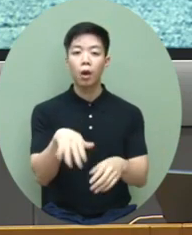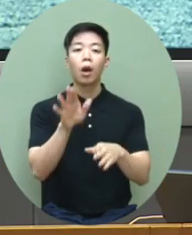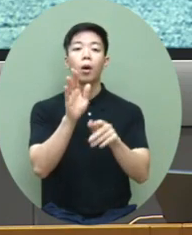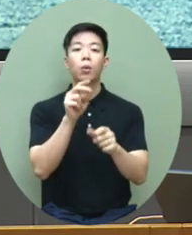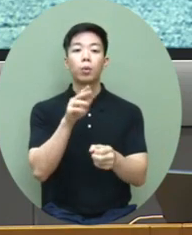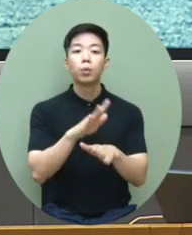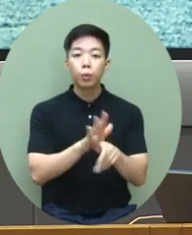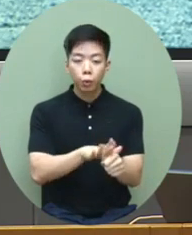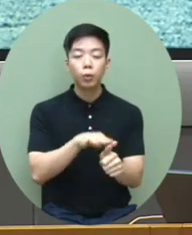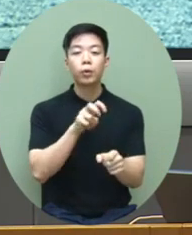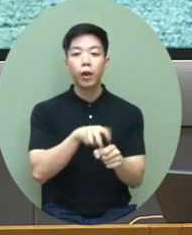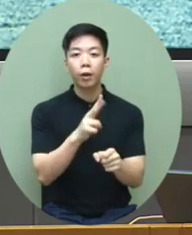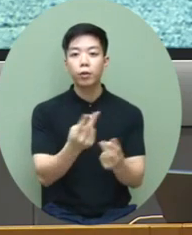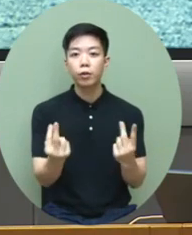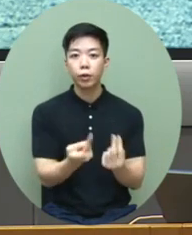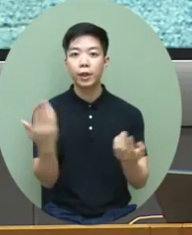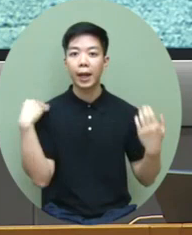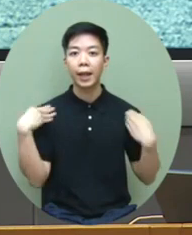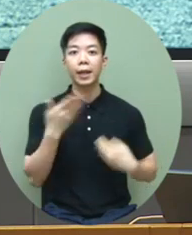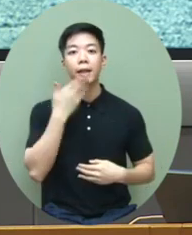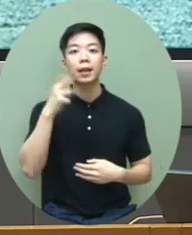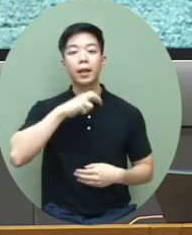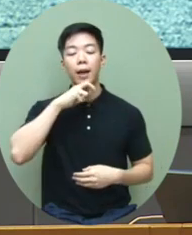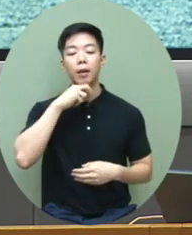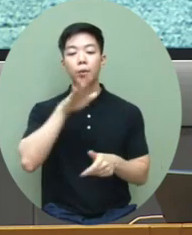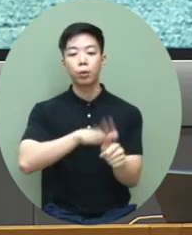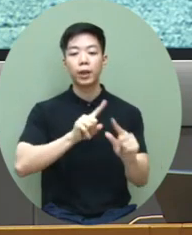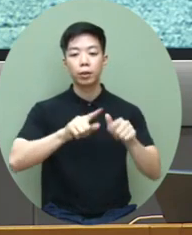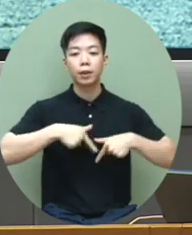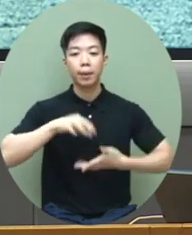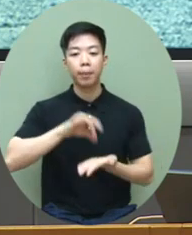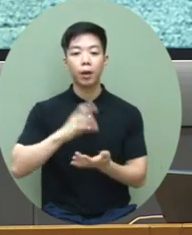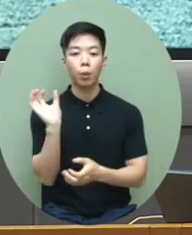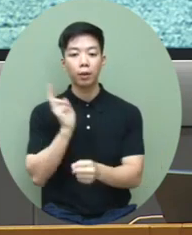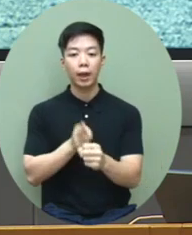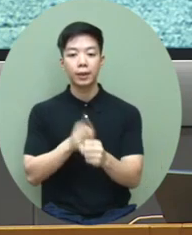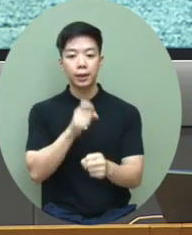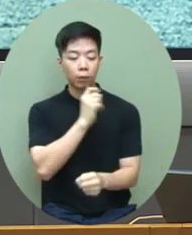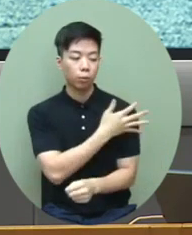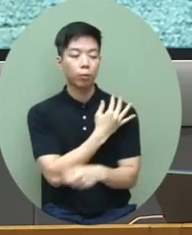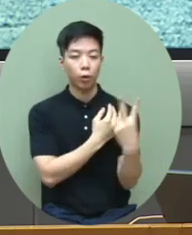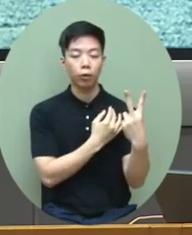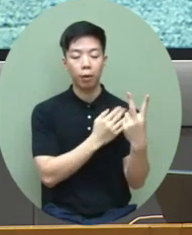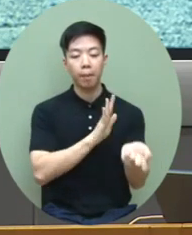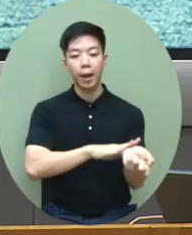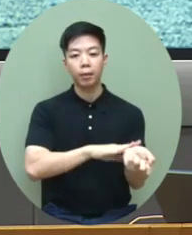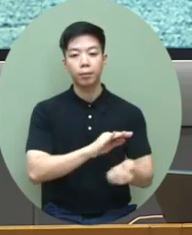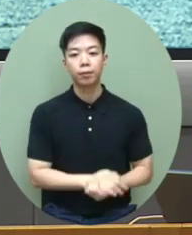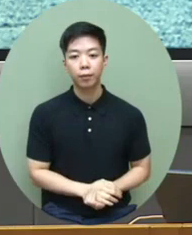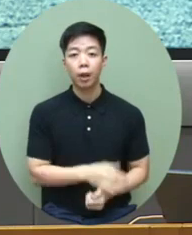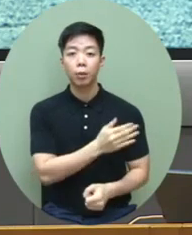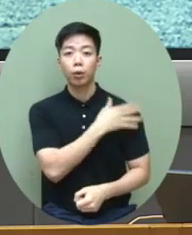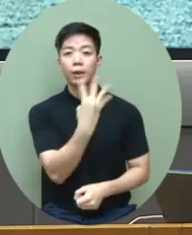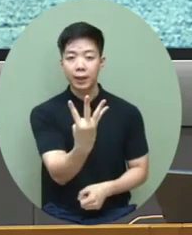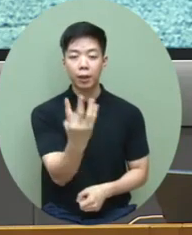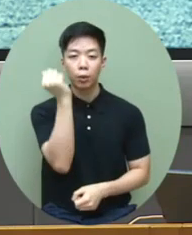就在黃大仙的，咁就係、有2位工作人員確診啦，咁有4位工作人員加埋3個